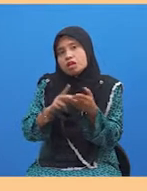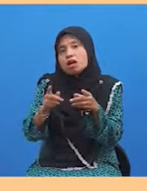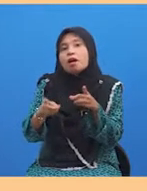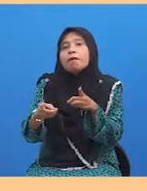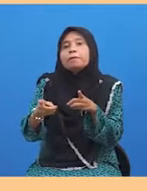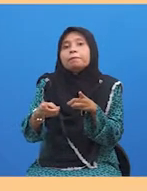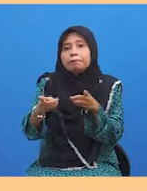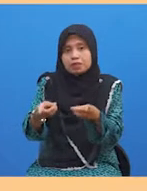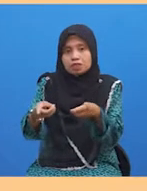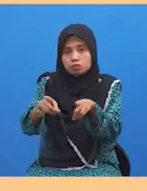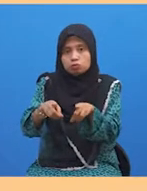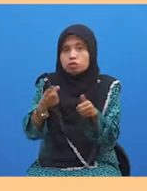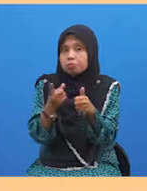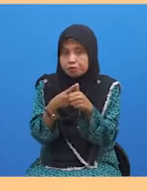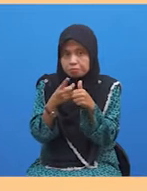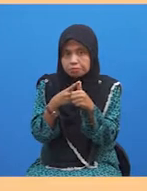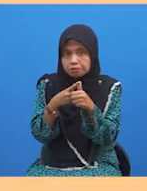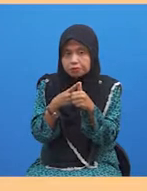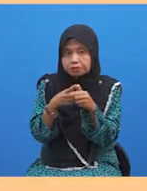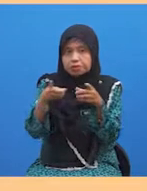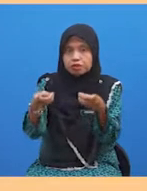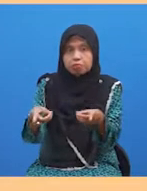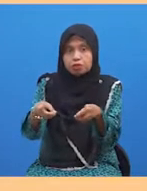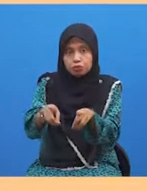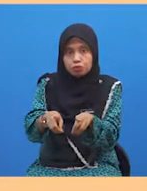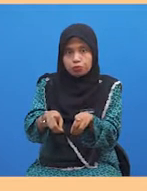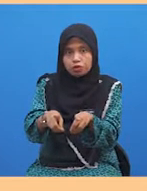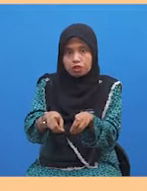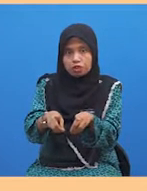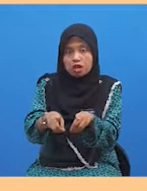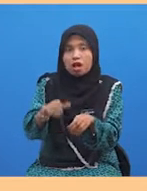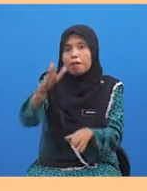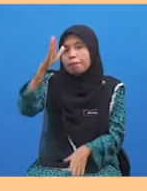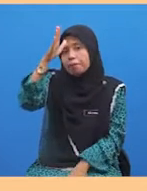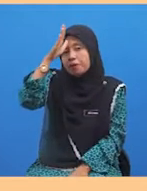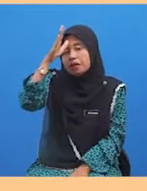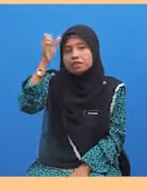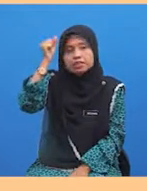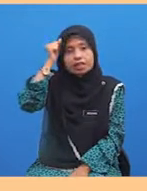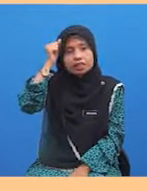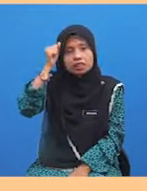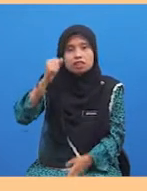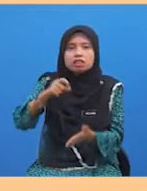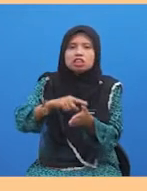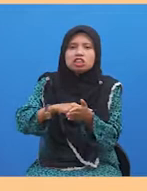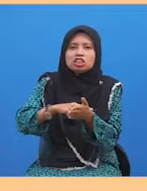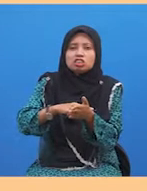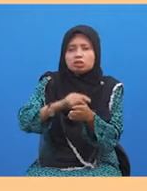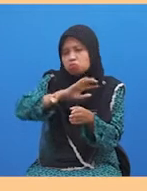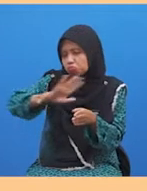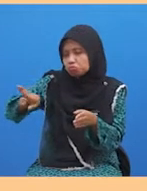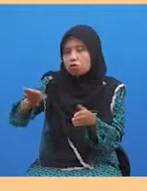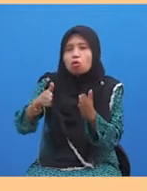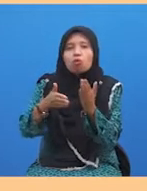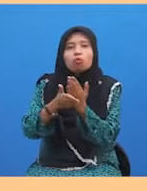Peristiwa pertama ialah peristiwa Pak Saidi dipulau oleh